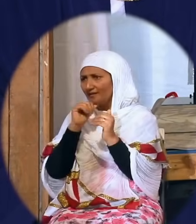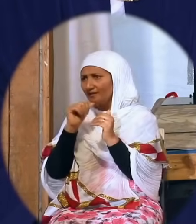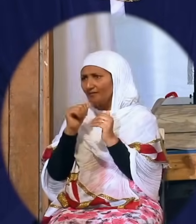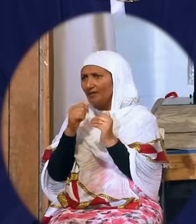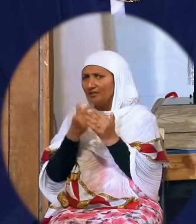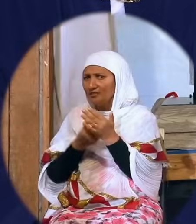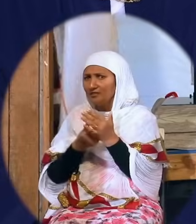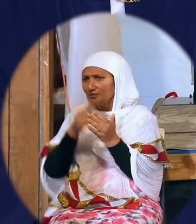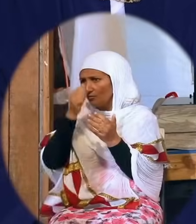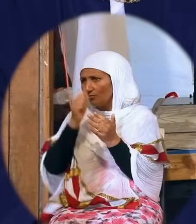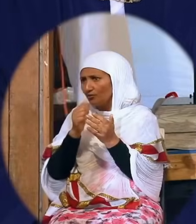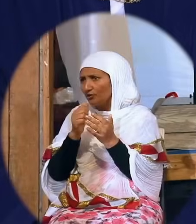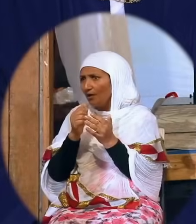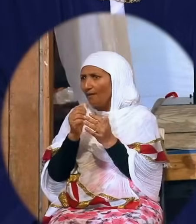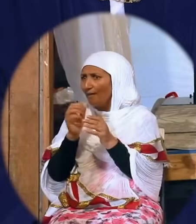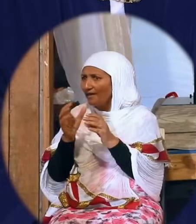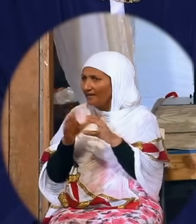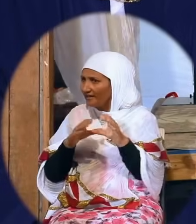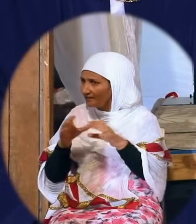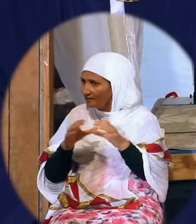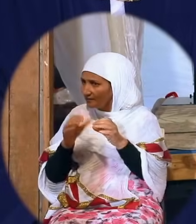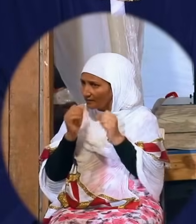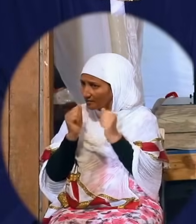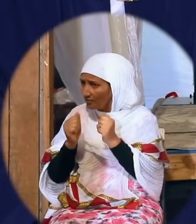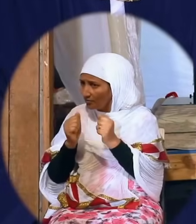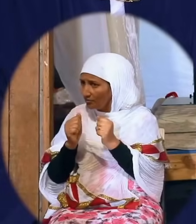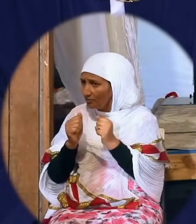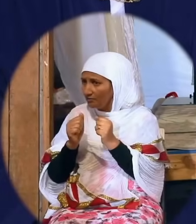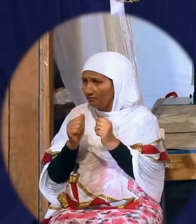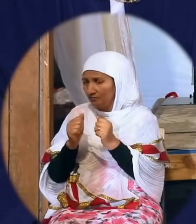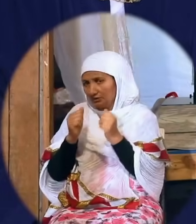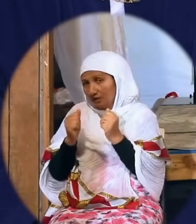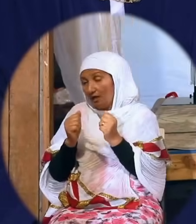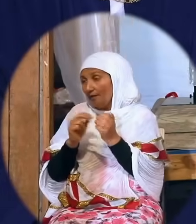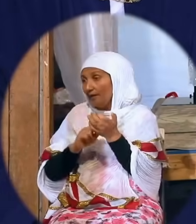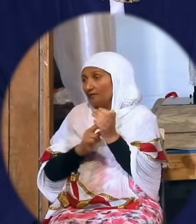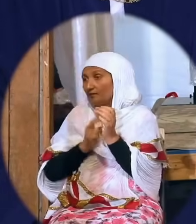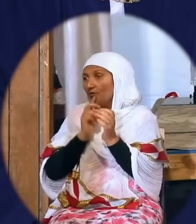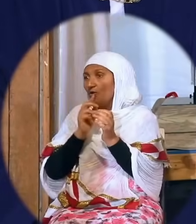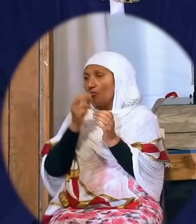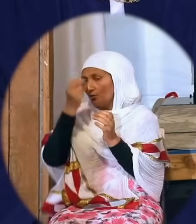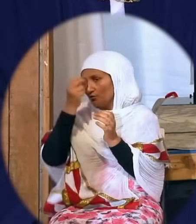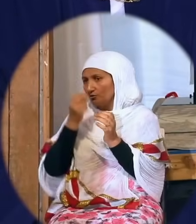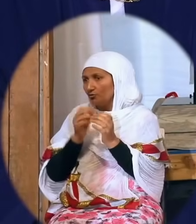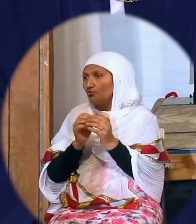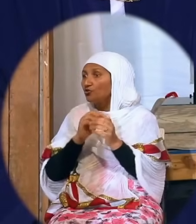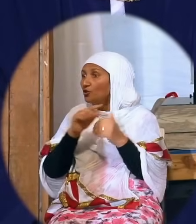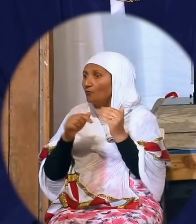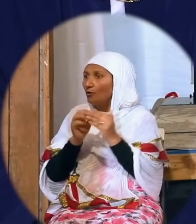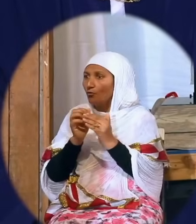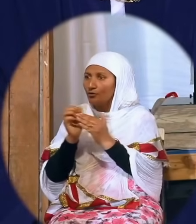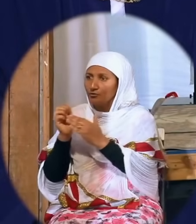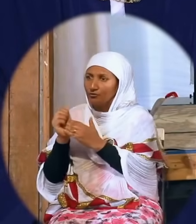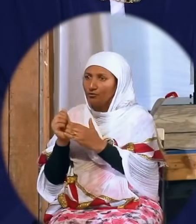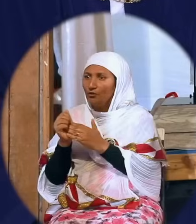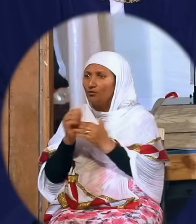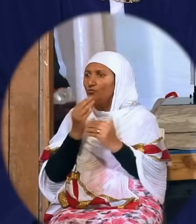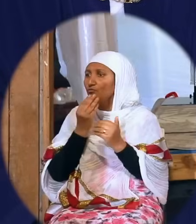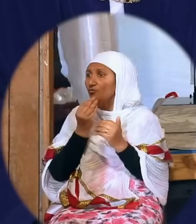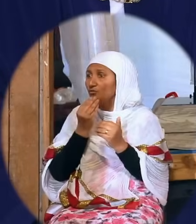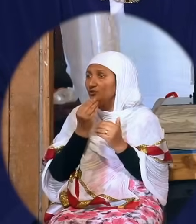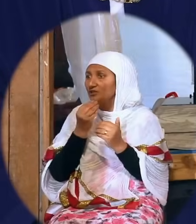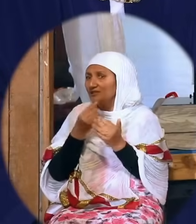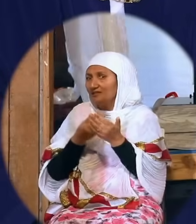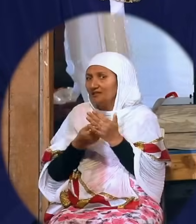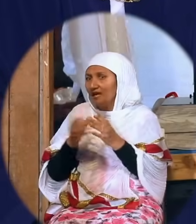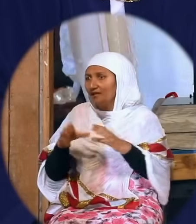ከቻሉ ይችላሉ ማለት ነው። የአይሁድም እኮ ልጆች ልጆች ናቸው። ወላጆቻቸው ግን ስለመሯቸው ከይሁዲነት ይሁዲ እንዲሆን አድርገው አሳደጓቸው፣